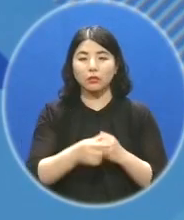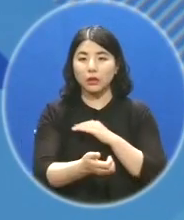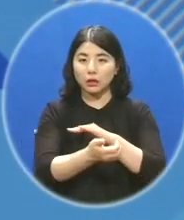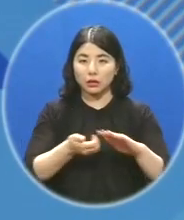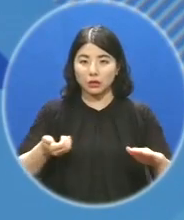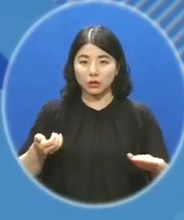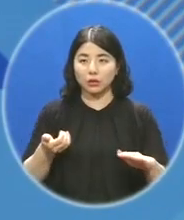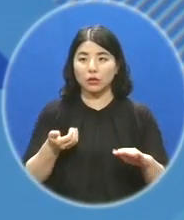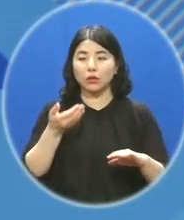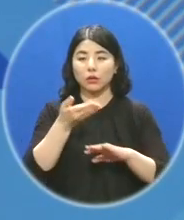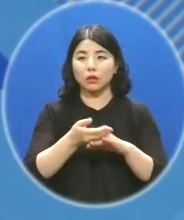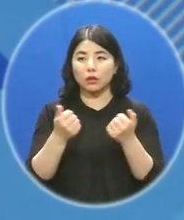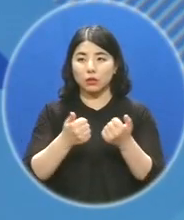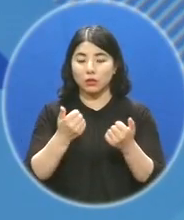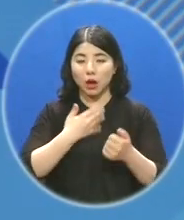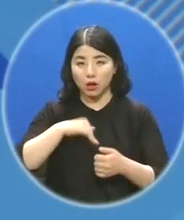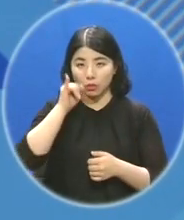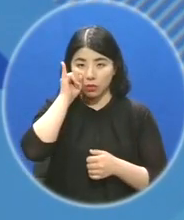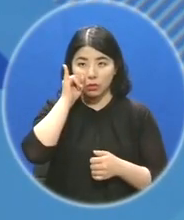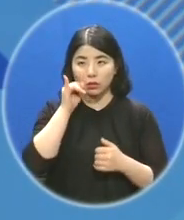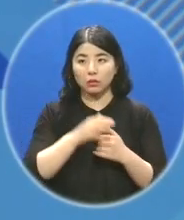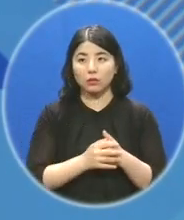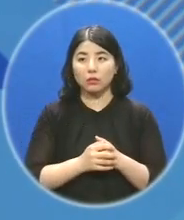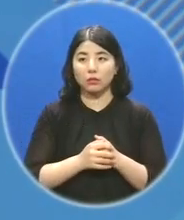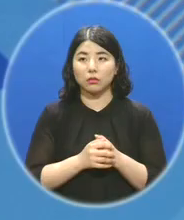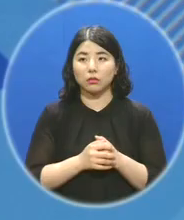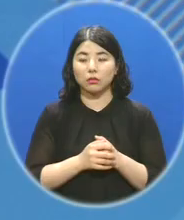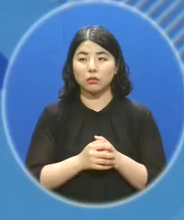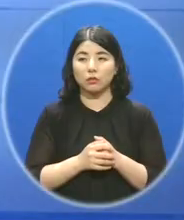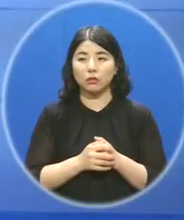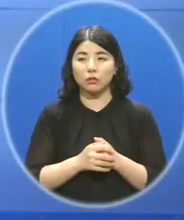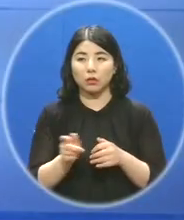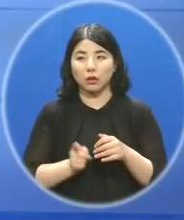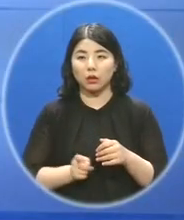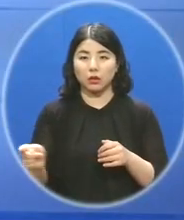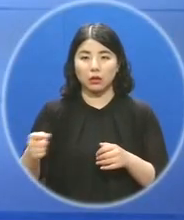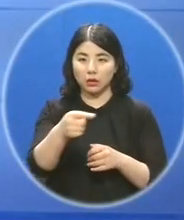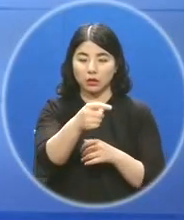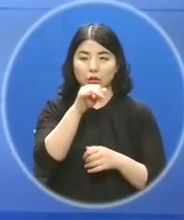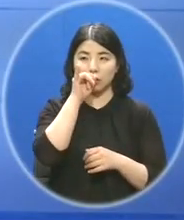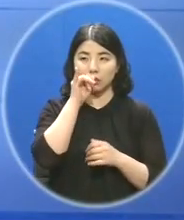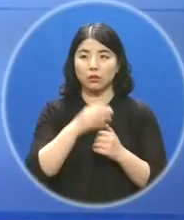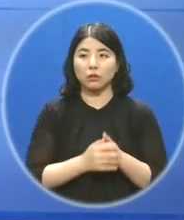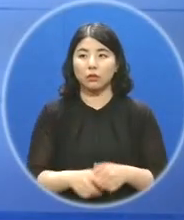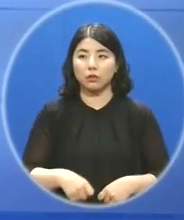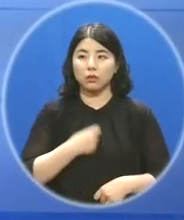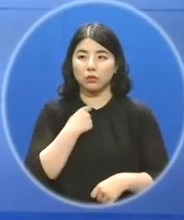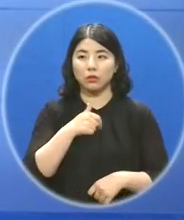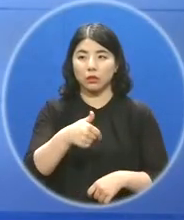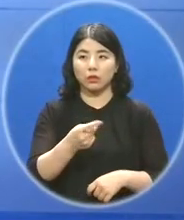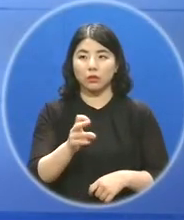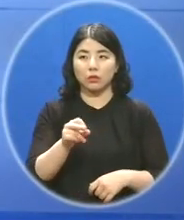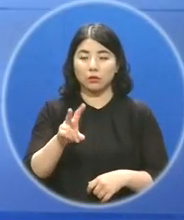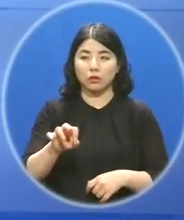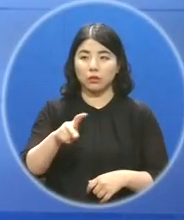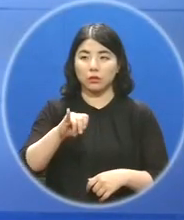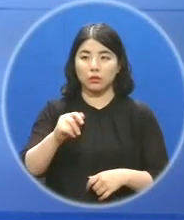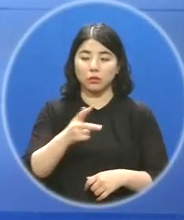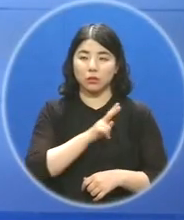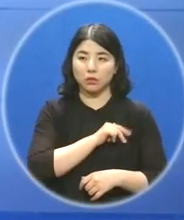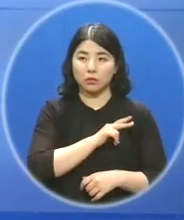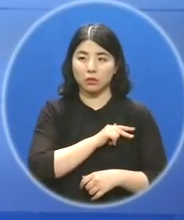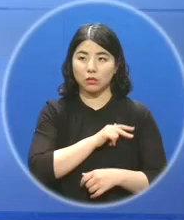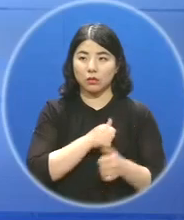전에 의회를 좀 알고 있으신 건가요? 네, 그 간접적으로 있었습니다. 아. 제가 사실 노영민 국회의원